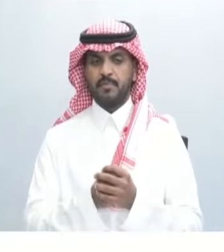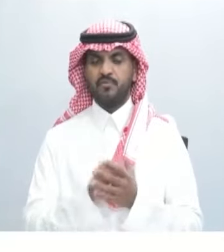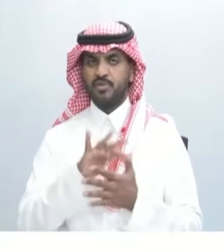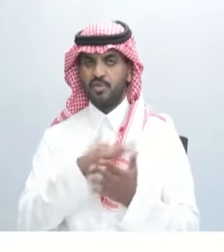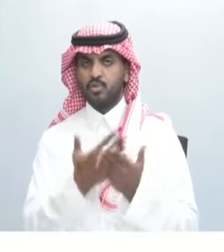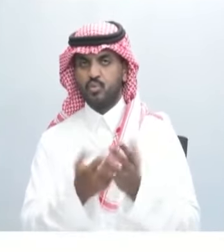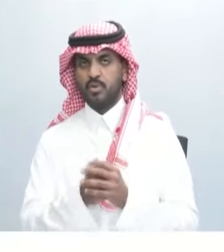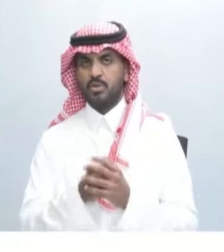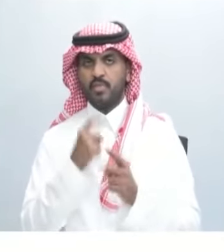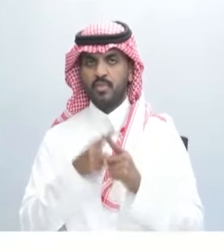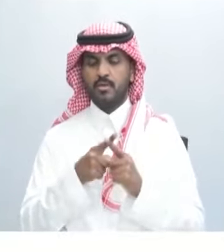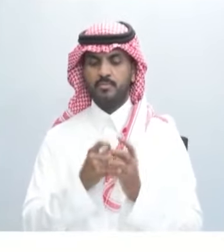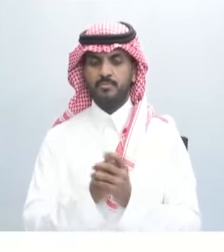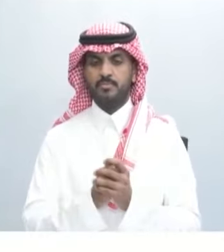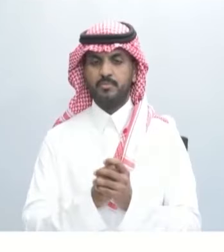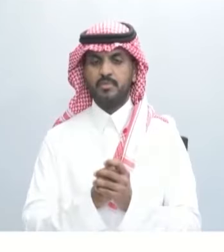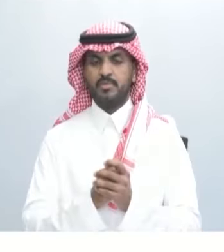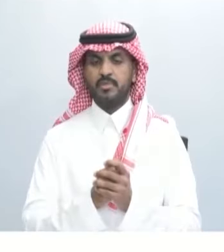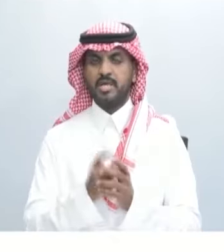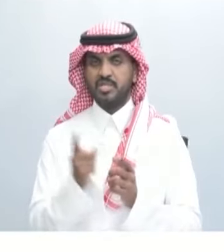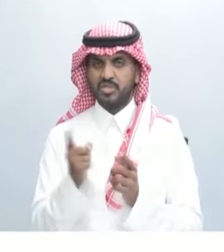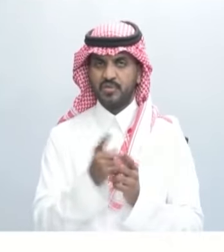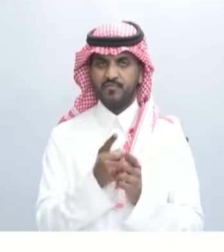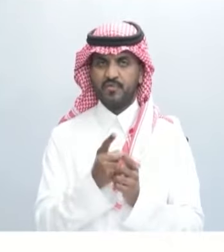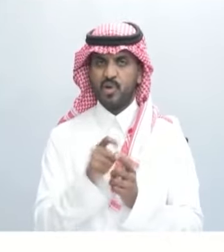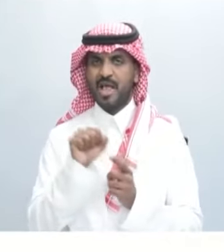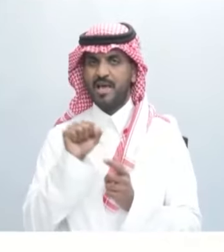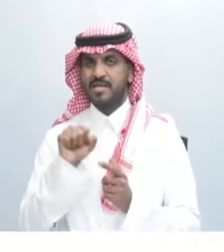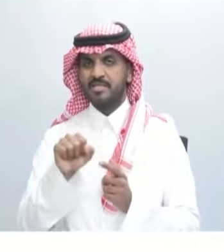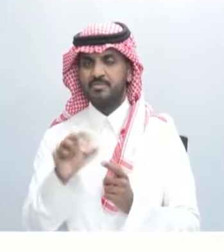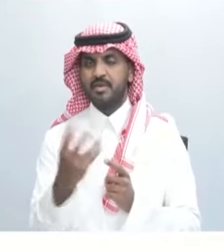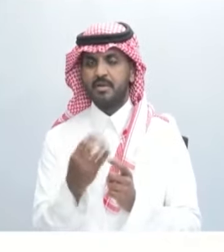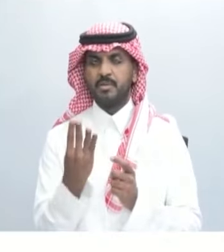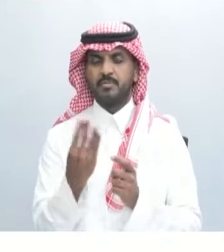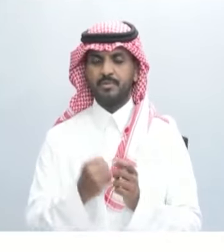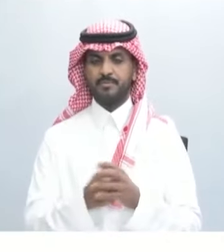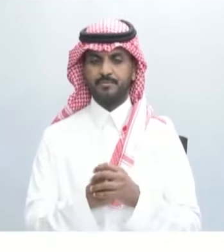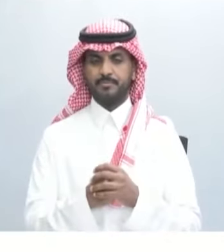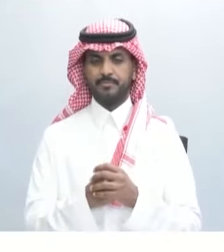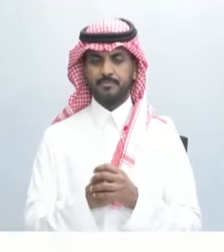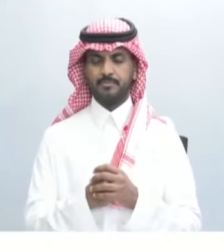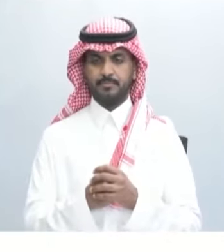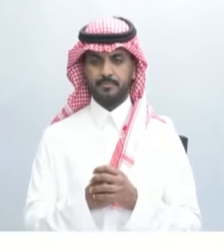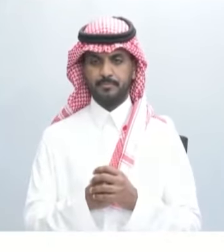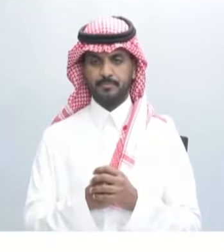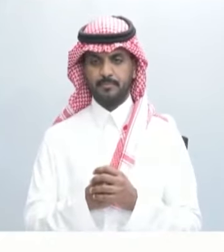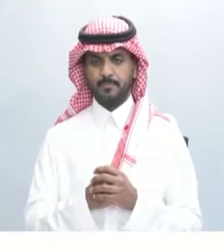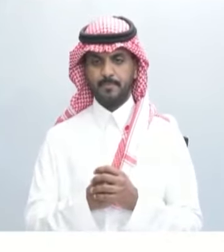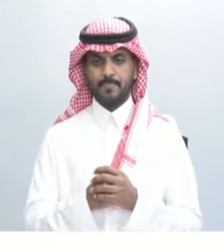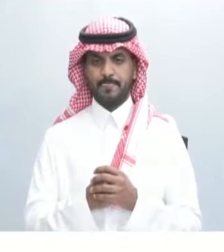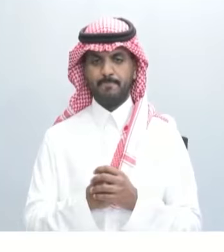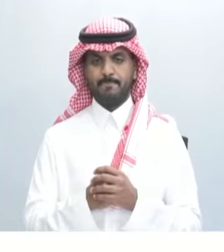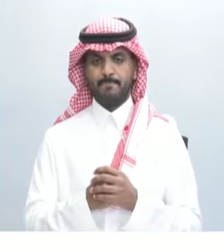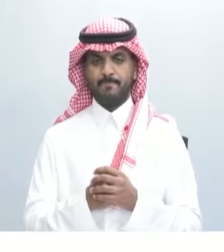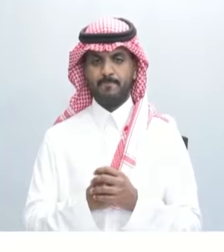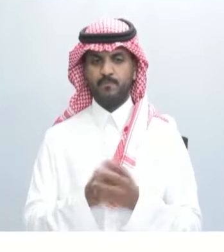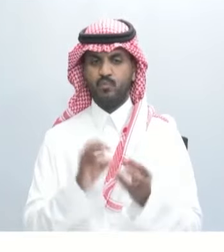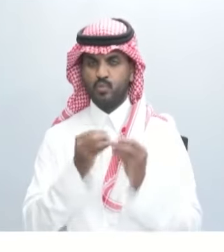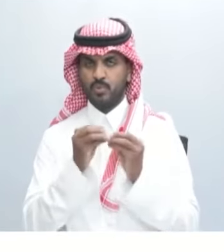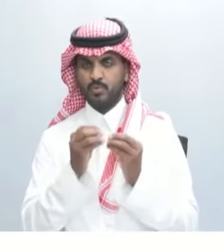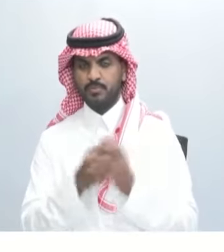الضرب بالصف او العمود الخاص بالعدد اربعه بارك الله فيكم الان ساظلل